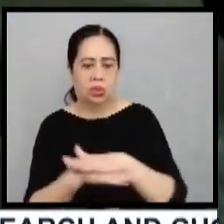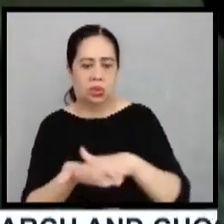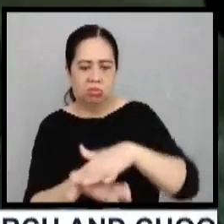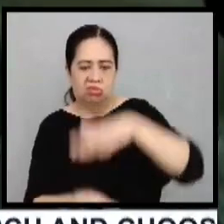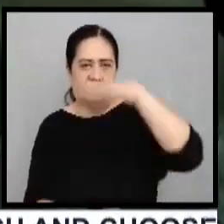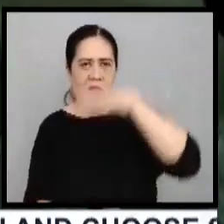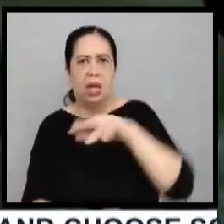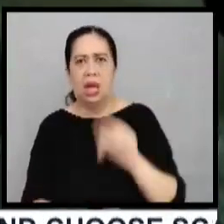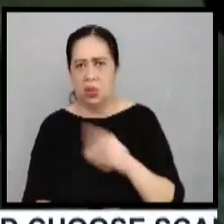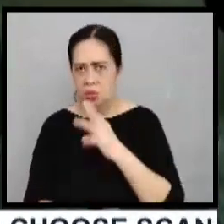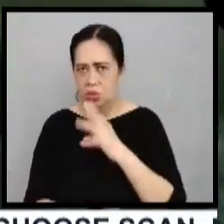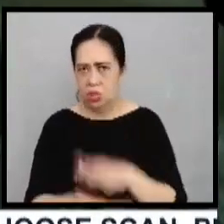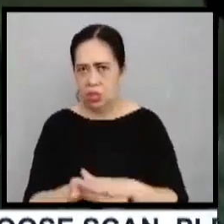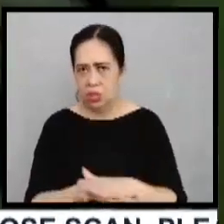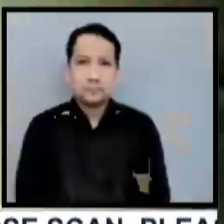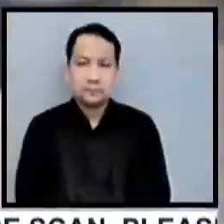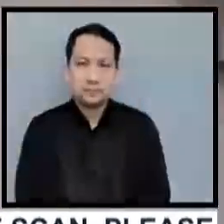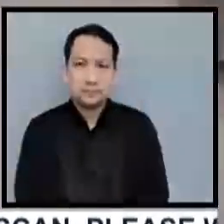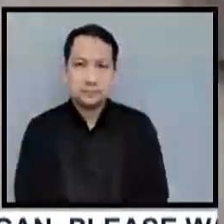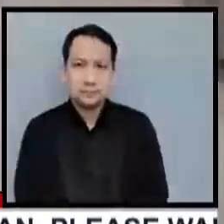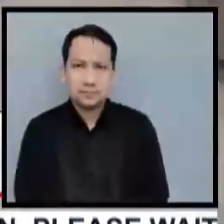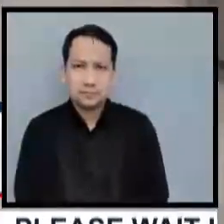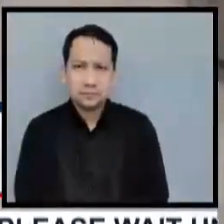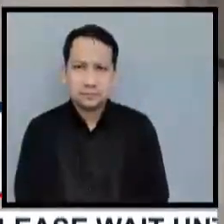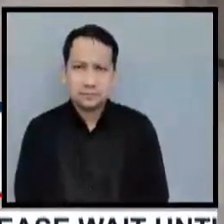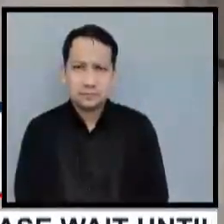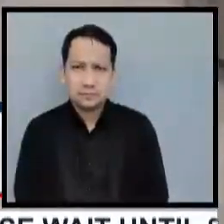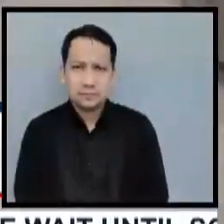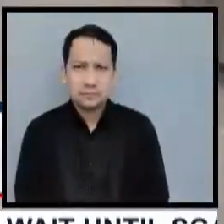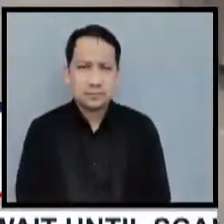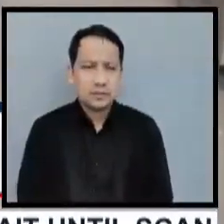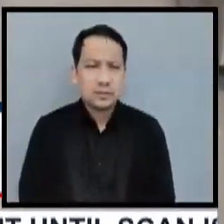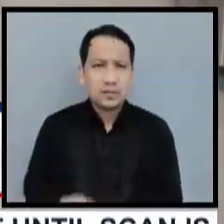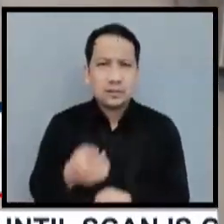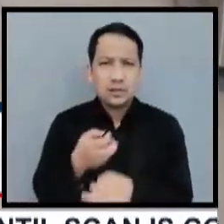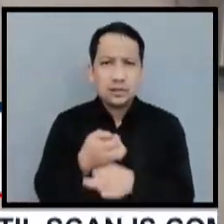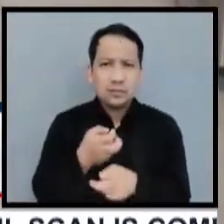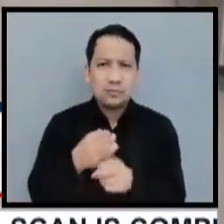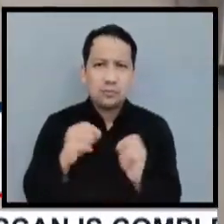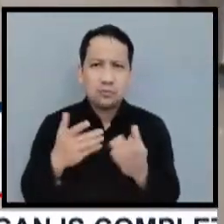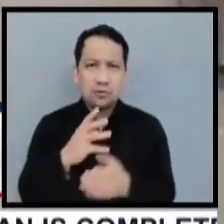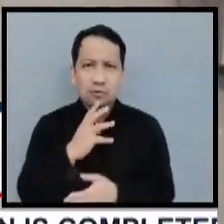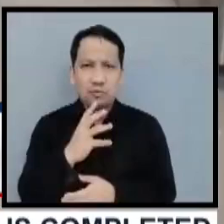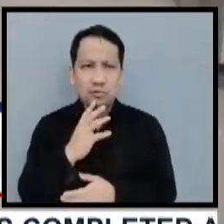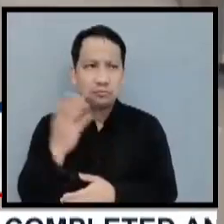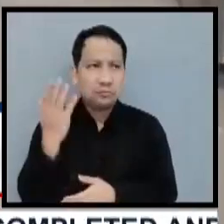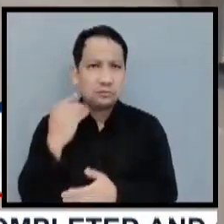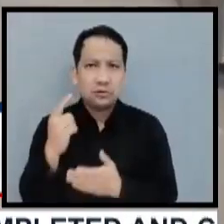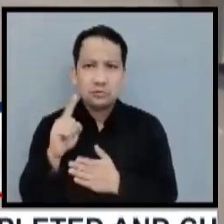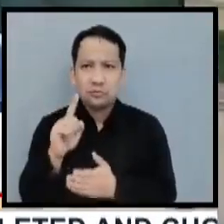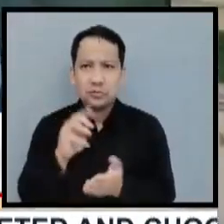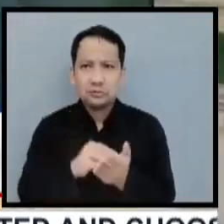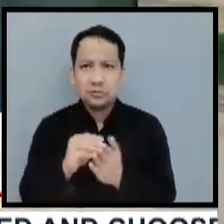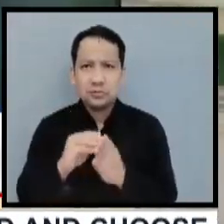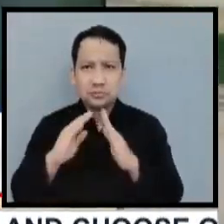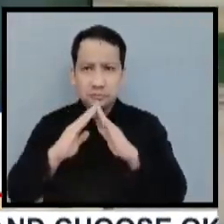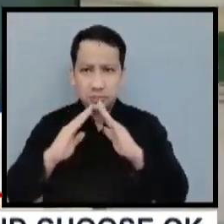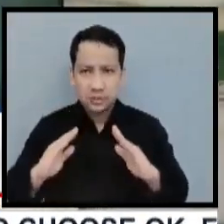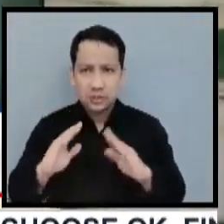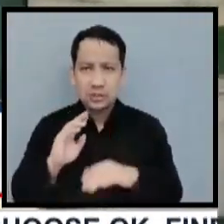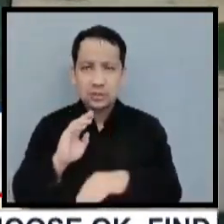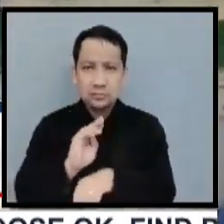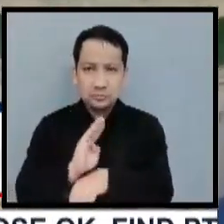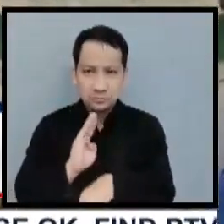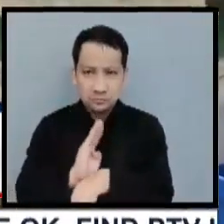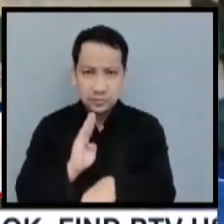tubig. Mahirap pag wala talaga. Simula nitong Marso, higit 1 milyong kabahayan at negosyo ang apektado ng supply